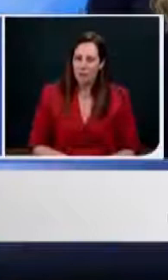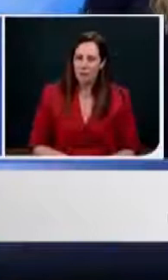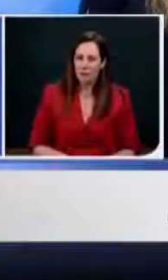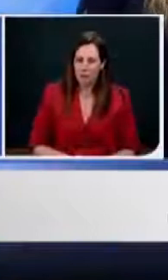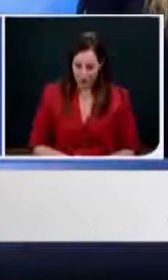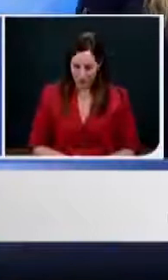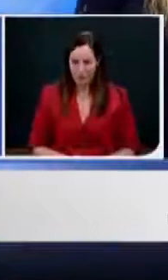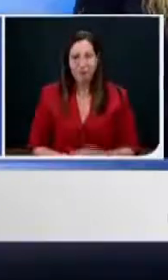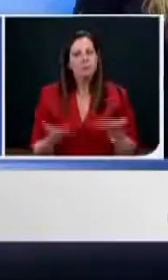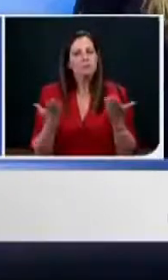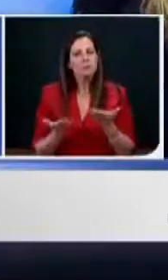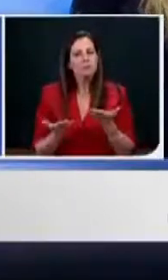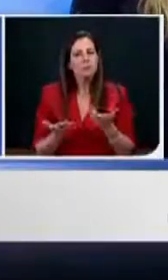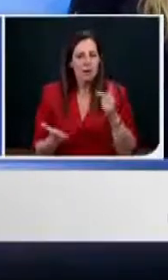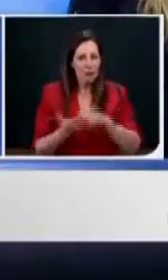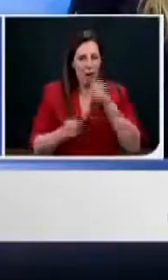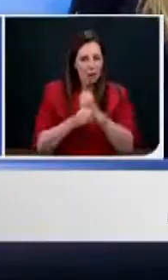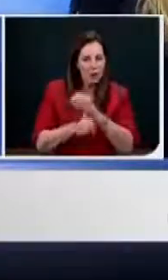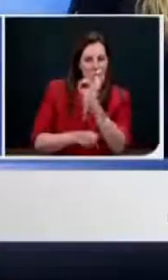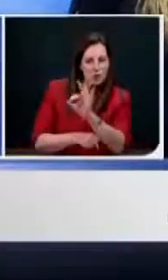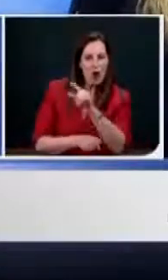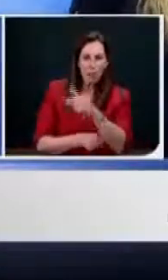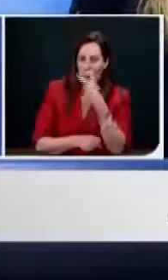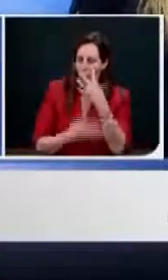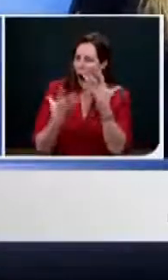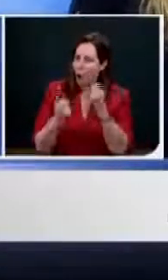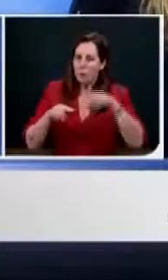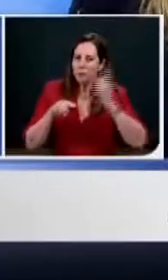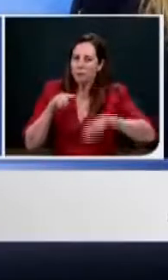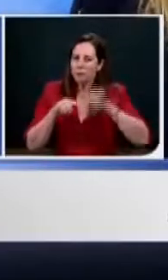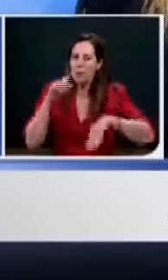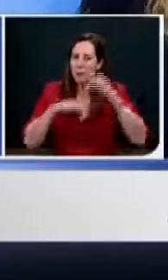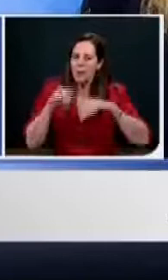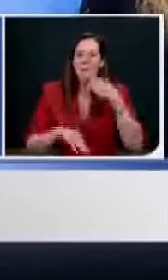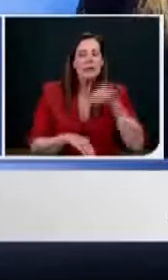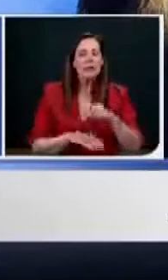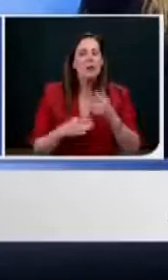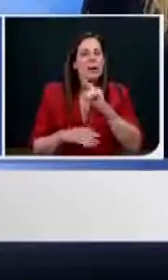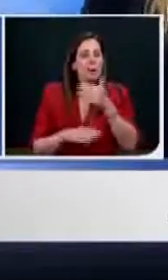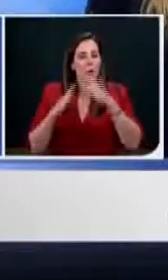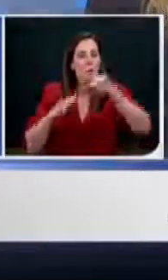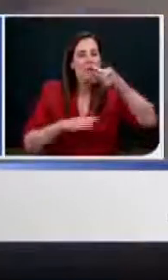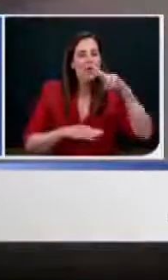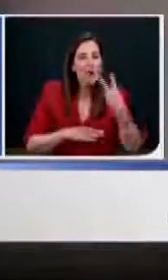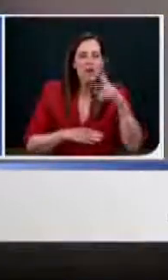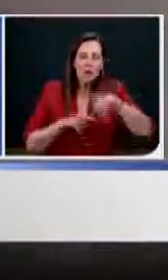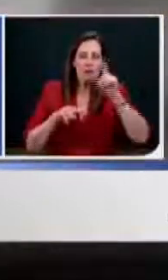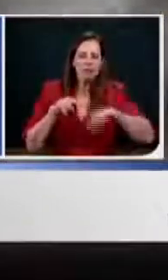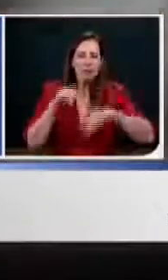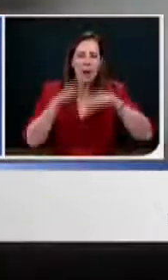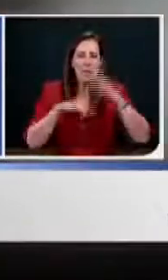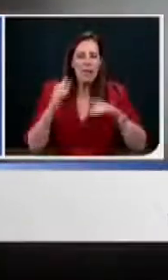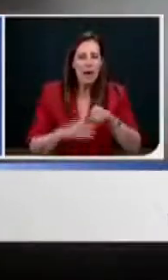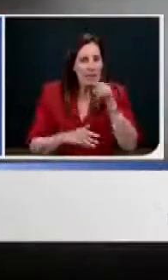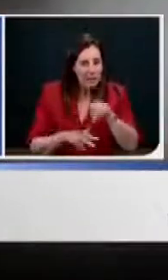ערב טוב, סיוון. קודם כל, מתוקף תפקידך, אתה נתקל בלא מעט ליקויי בנייה בישראל, כמעט כל בית שנים ליקויי בנייה, אתה אומר